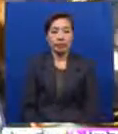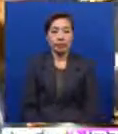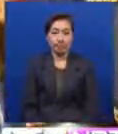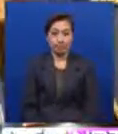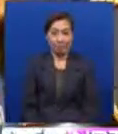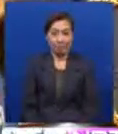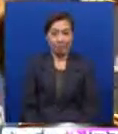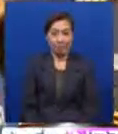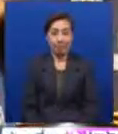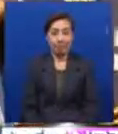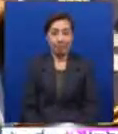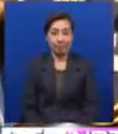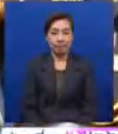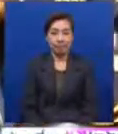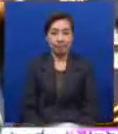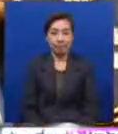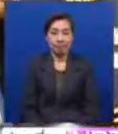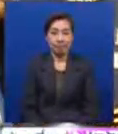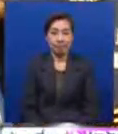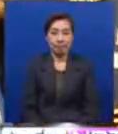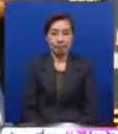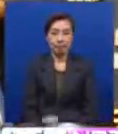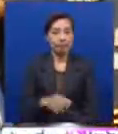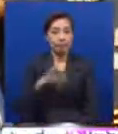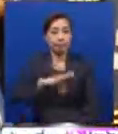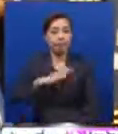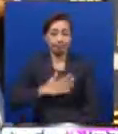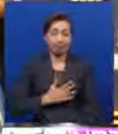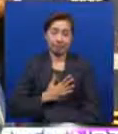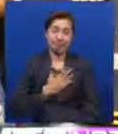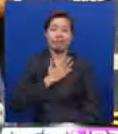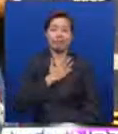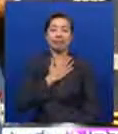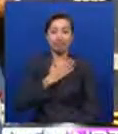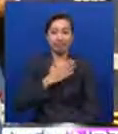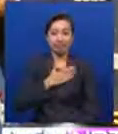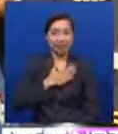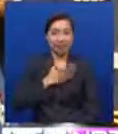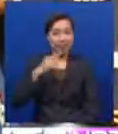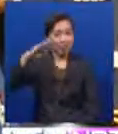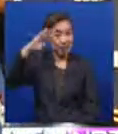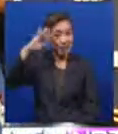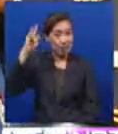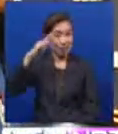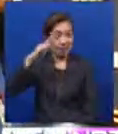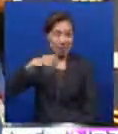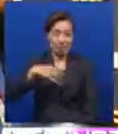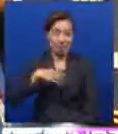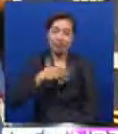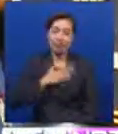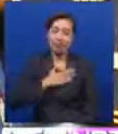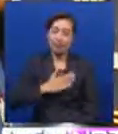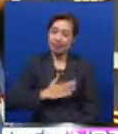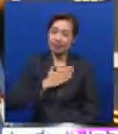โอ้ครับก็ครับก็เป็นความภูมิใจของกองทัพอากาศแล้วเป็นความภูมิใจ